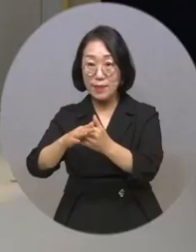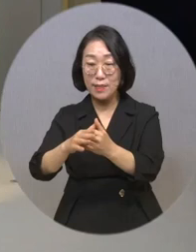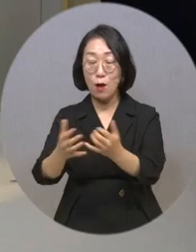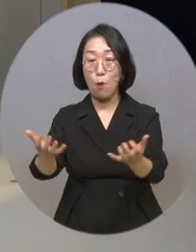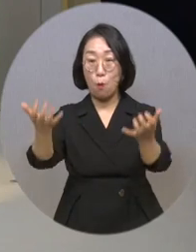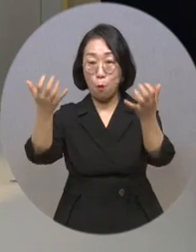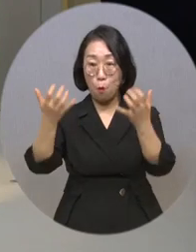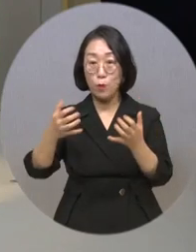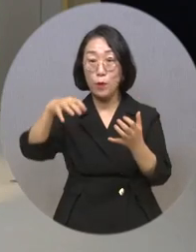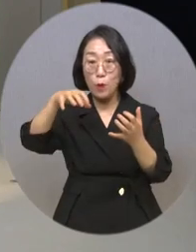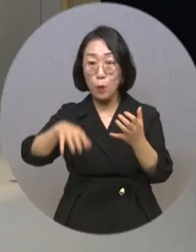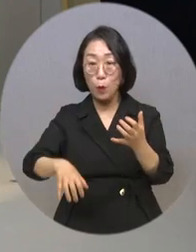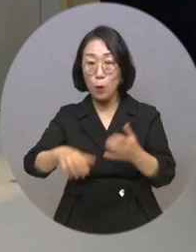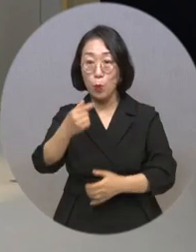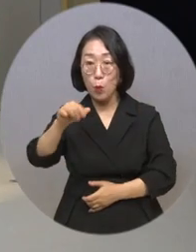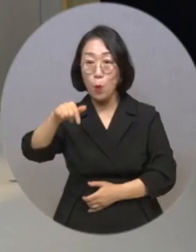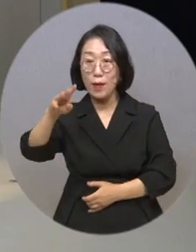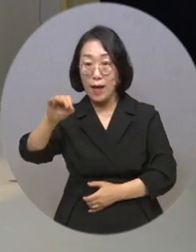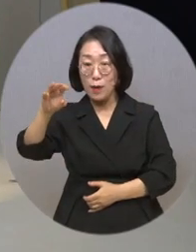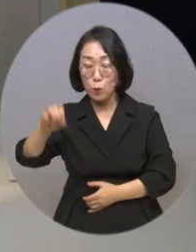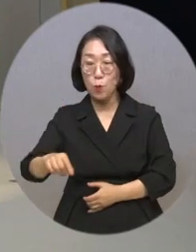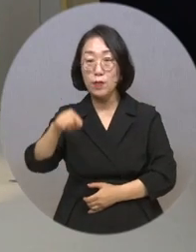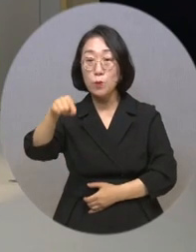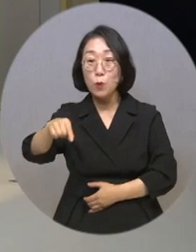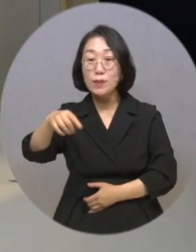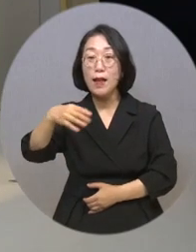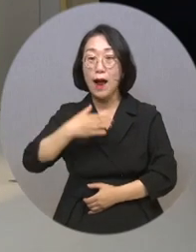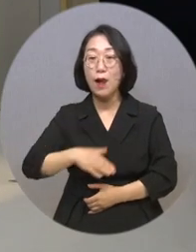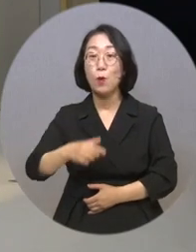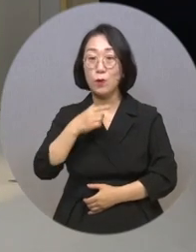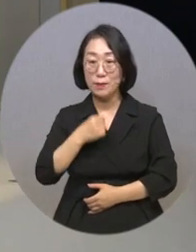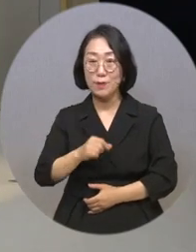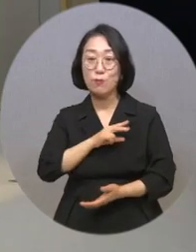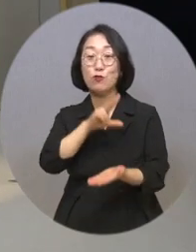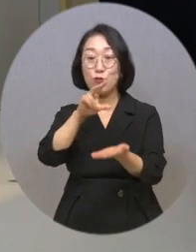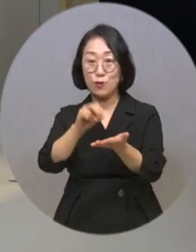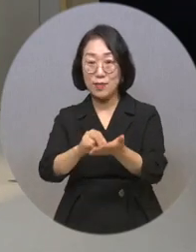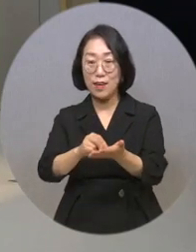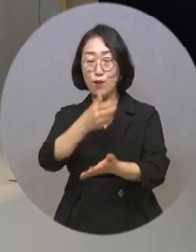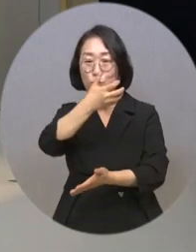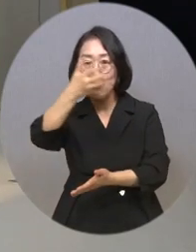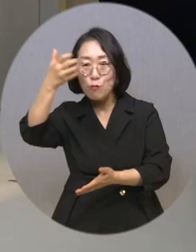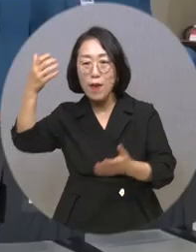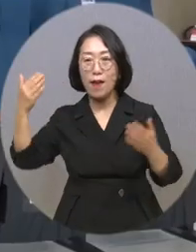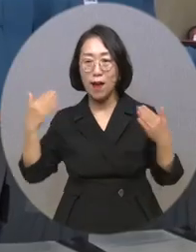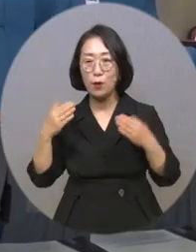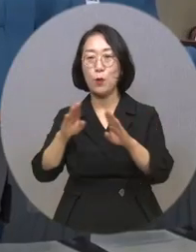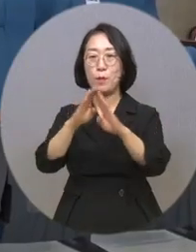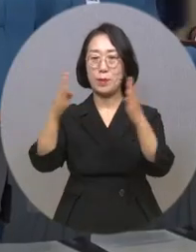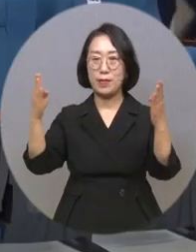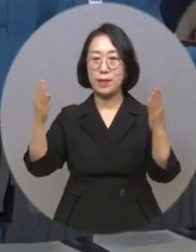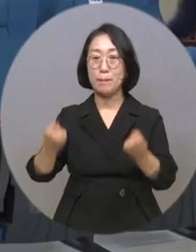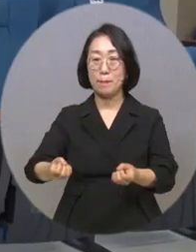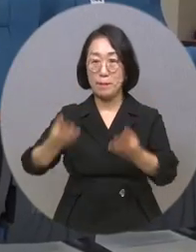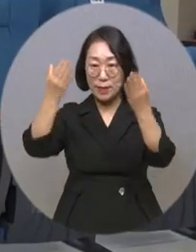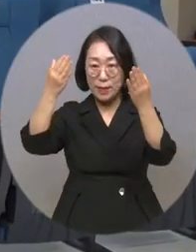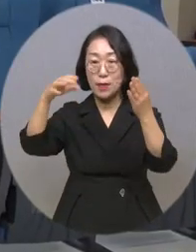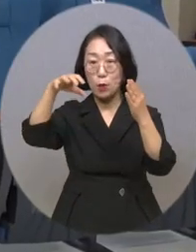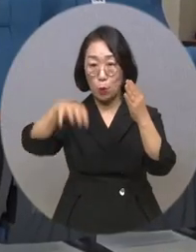이곳 녹양동 그곳이 알고 싶다를 주제로 한 꿈의 학교 개교식이 진행되는 의정부